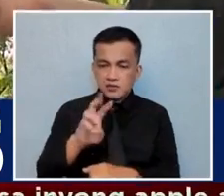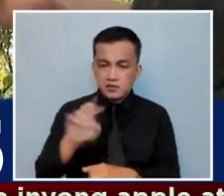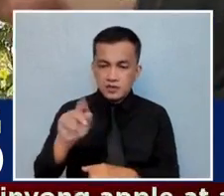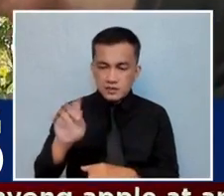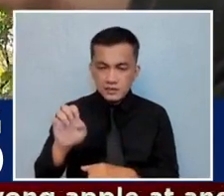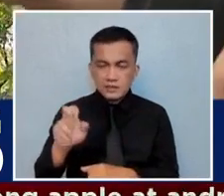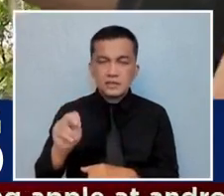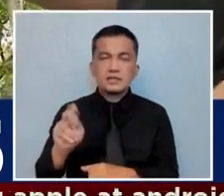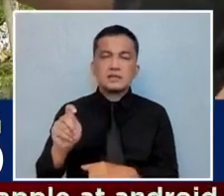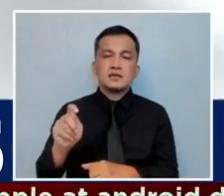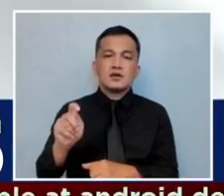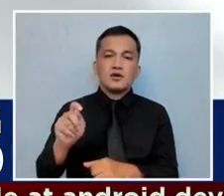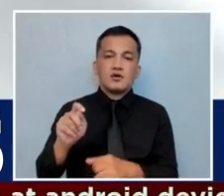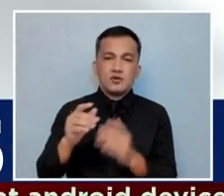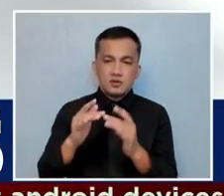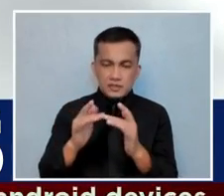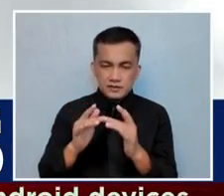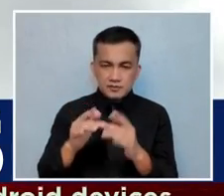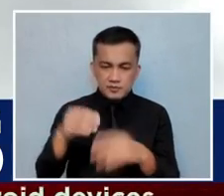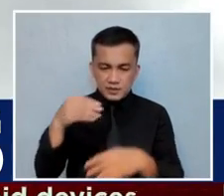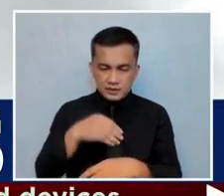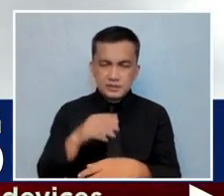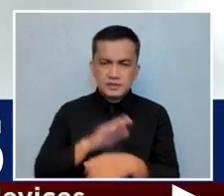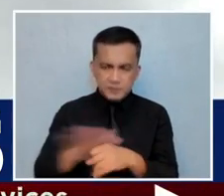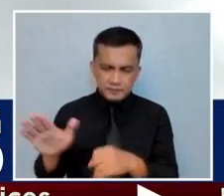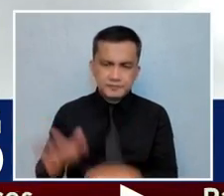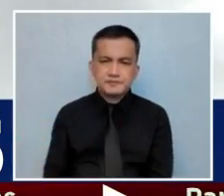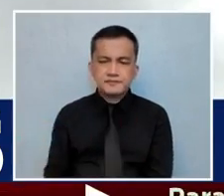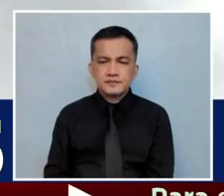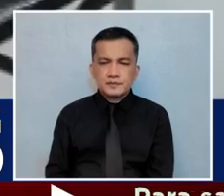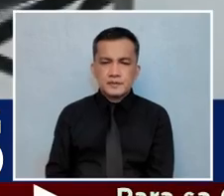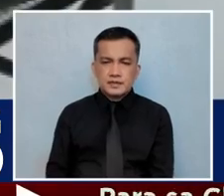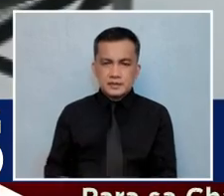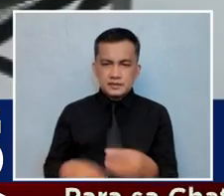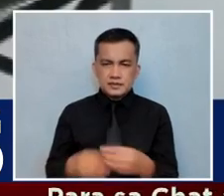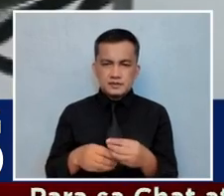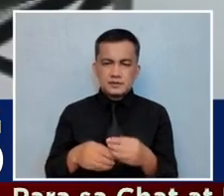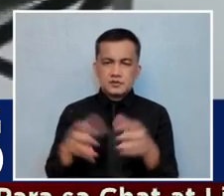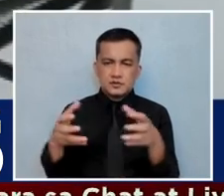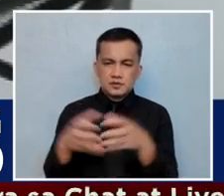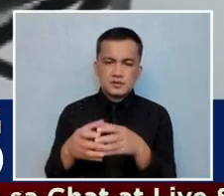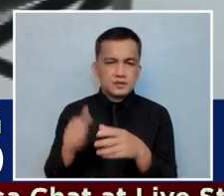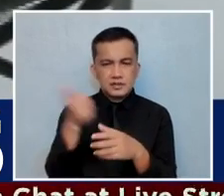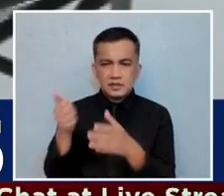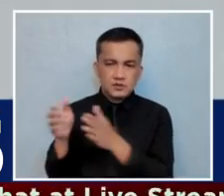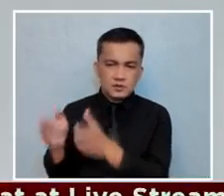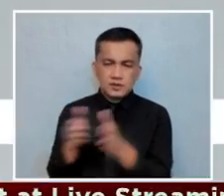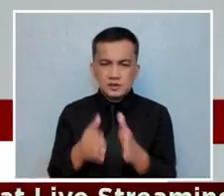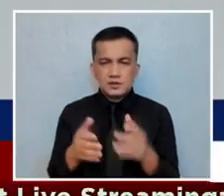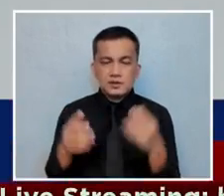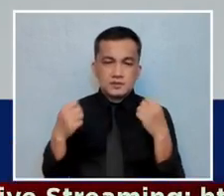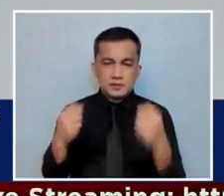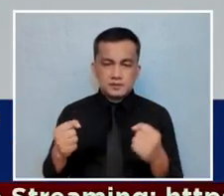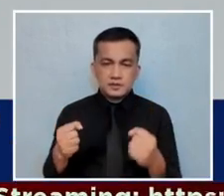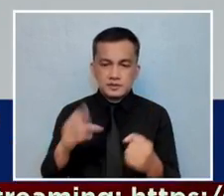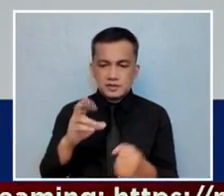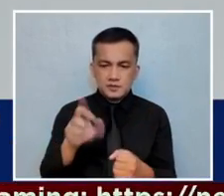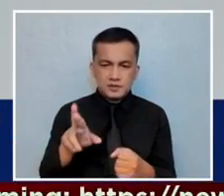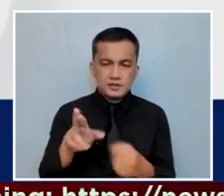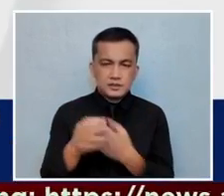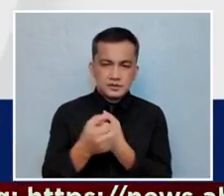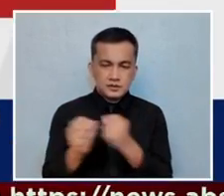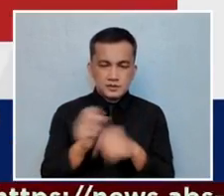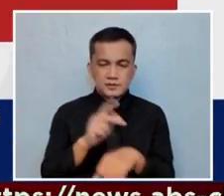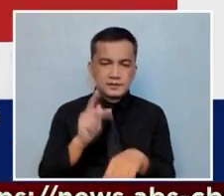banking ay sapat na. Dagdag din ng grupo, may iba pang mas epektibong paraan para palakasin ang cybersecurity sa